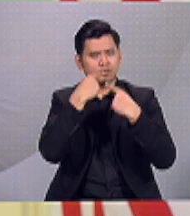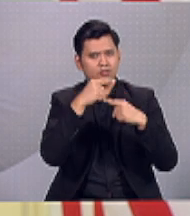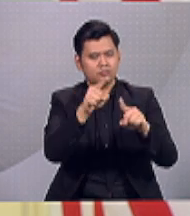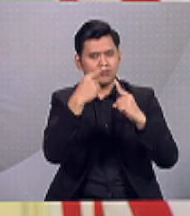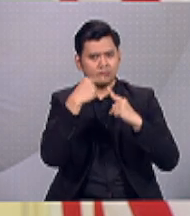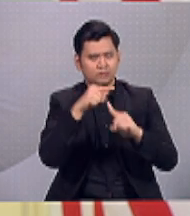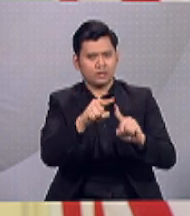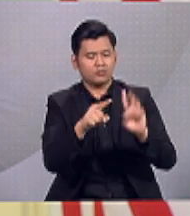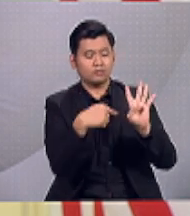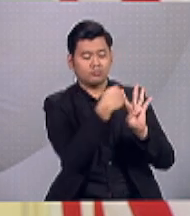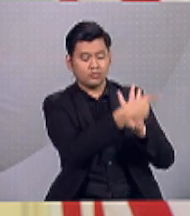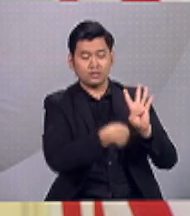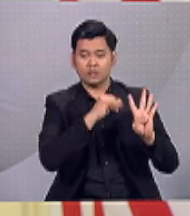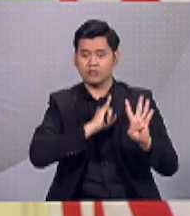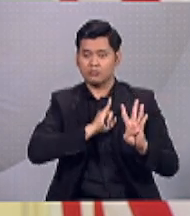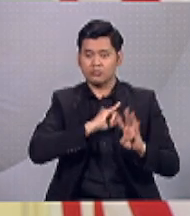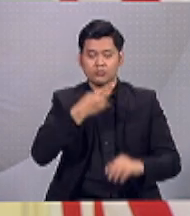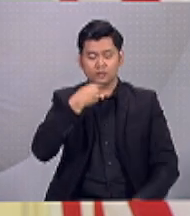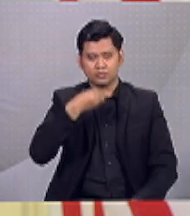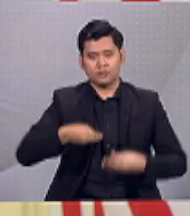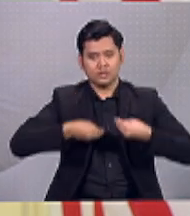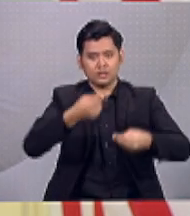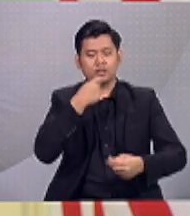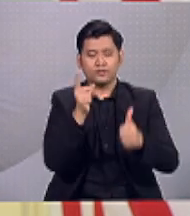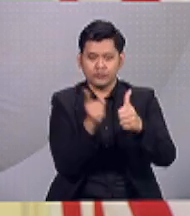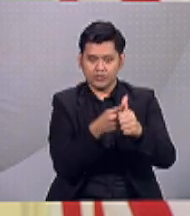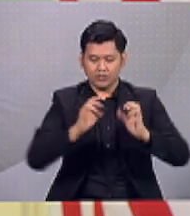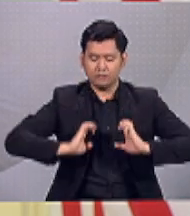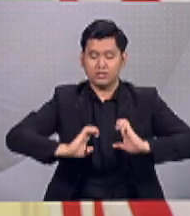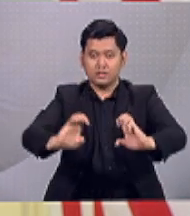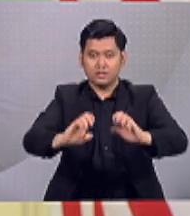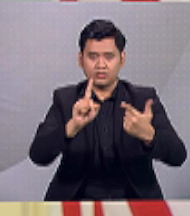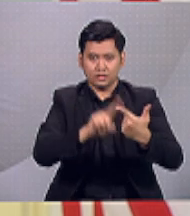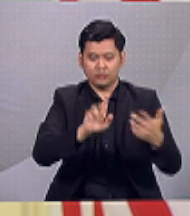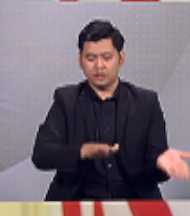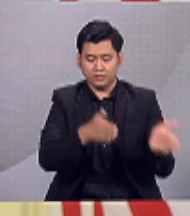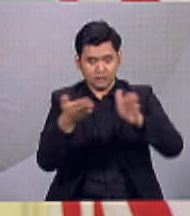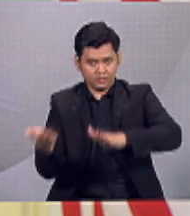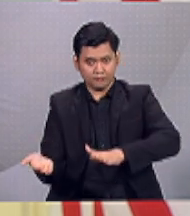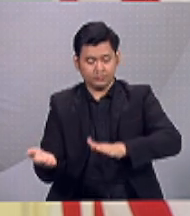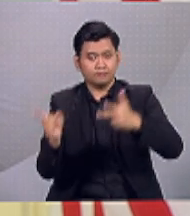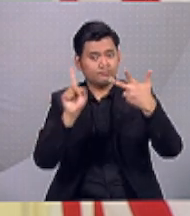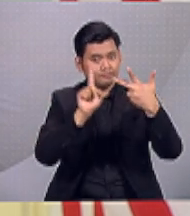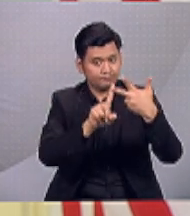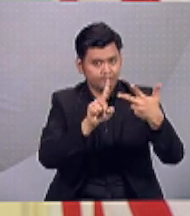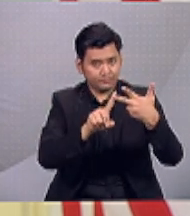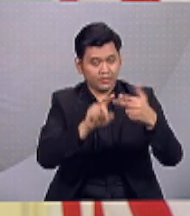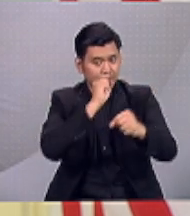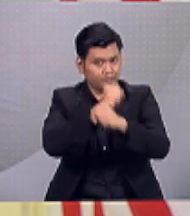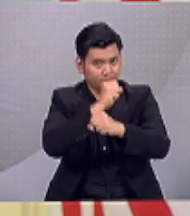empat alasan yang telah pun saya sebutkan, iaitu kecemasan, kematian,